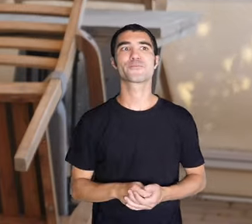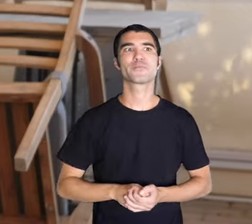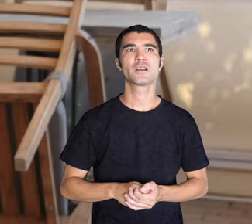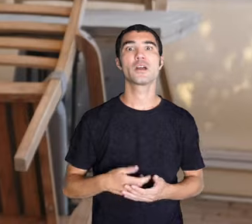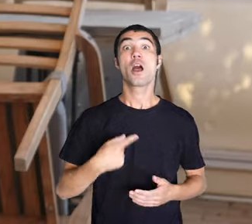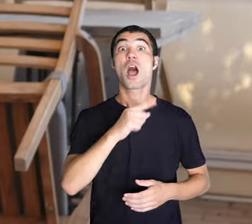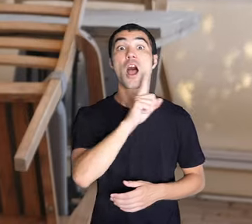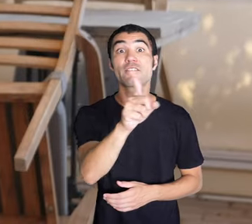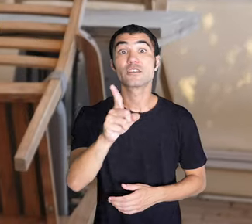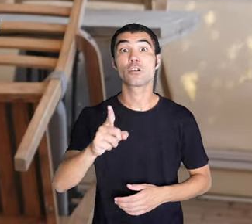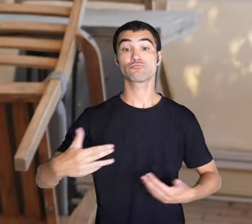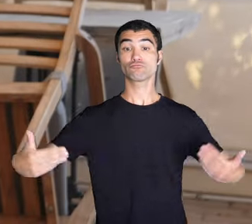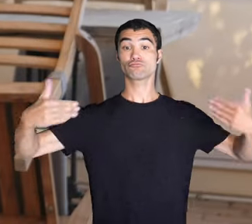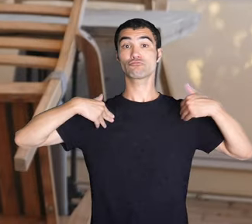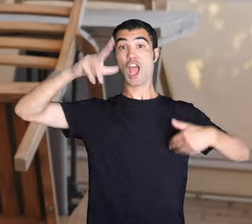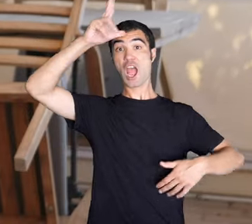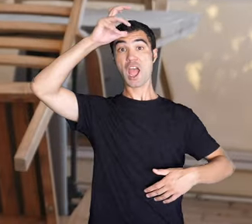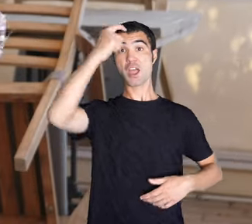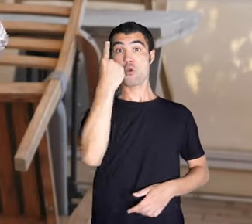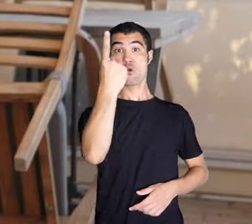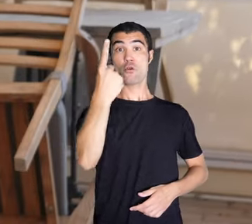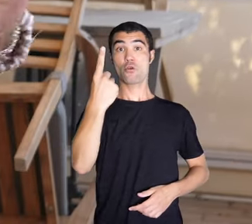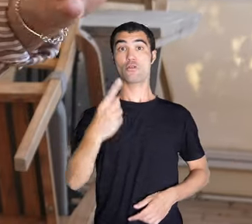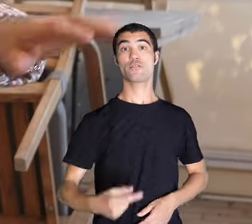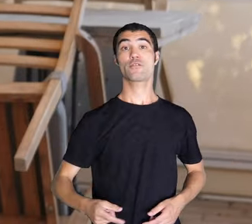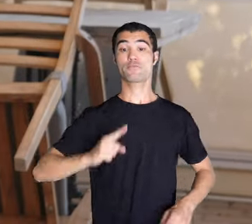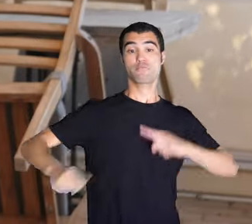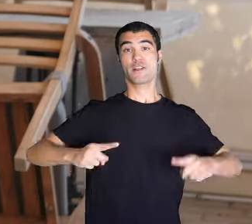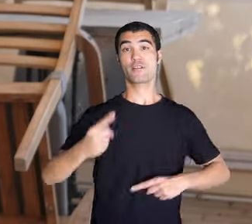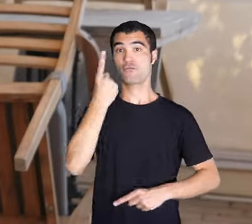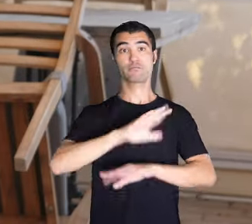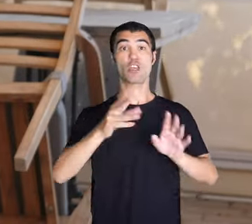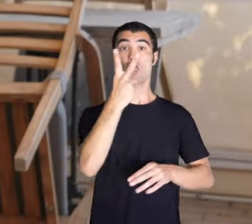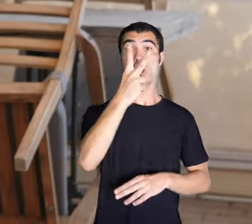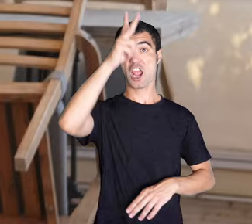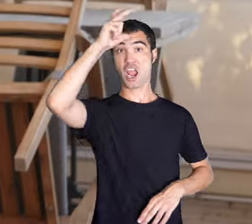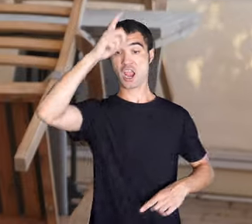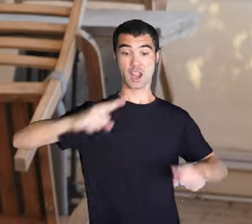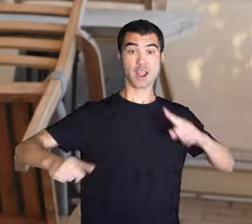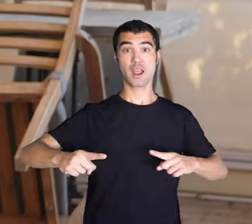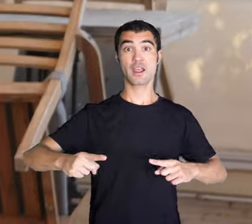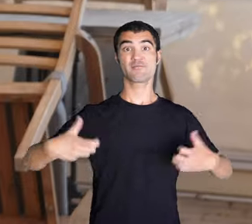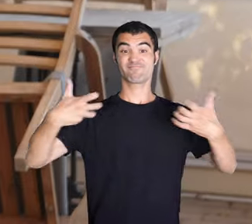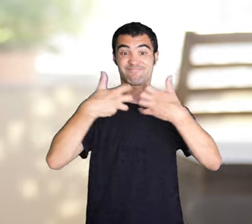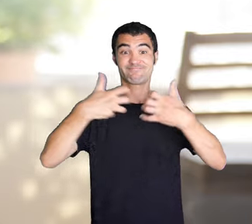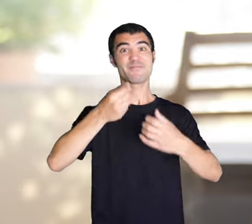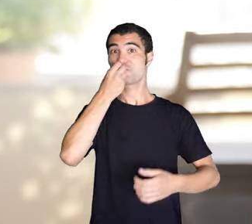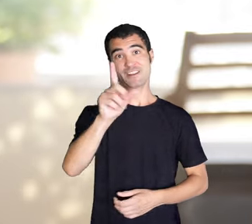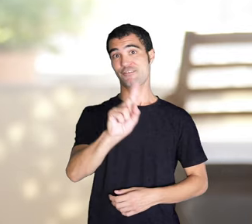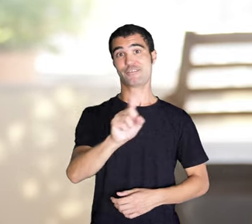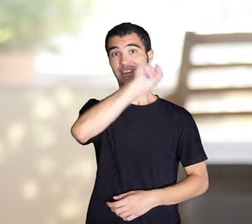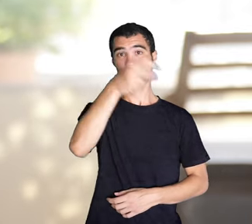aquí només hi ha d'haver un gai. Si hi ha dos gais, no anirà bé, oh? Diu, no, sí, tu ho seràs.